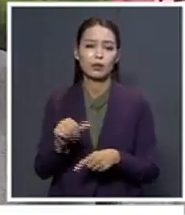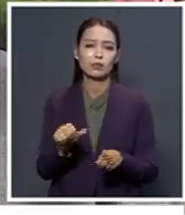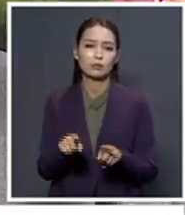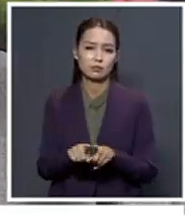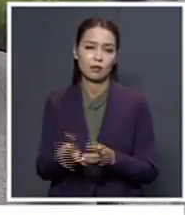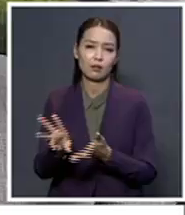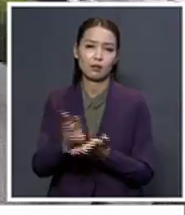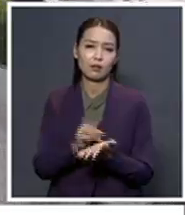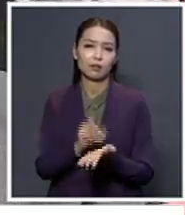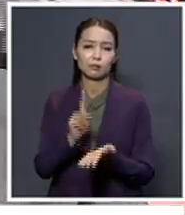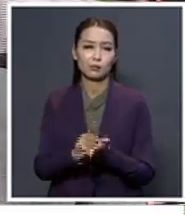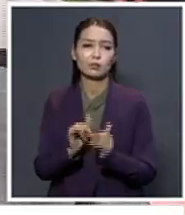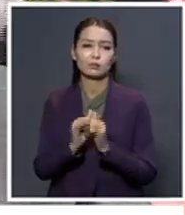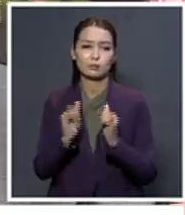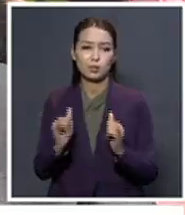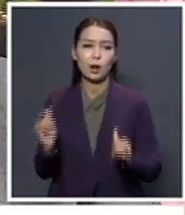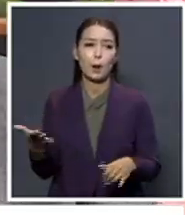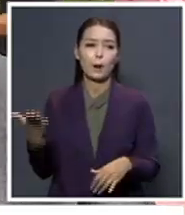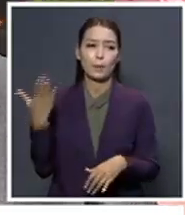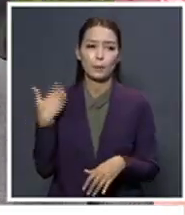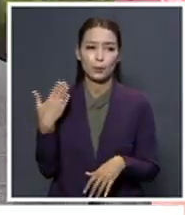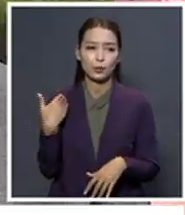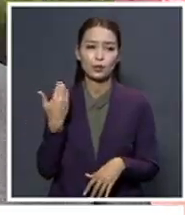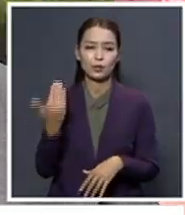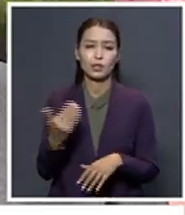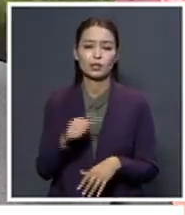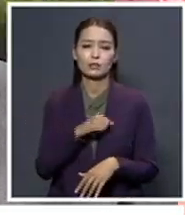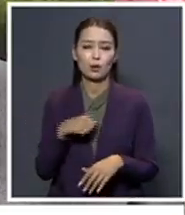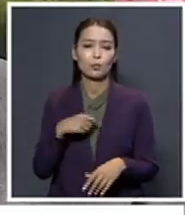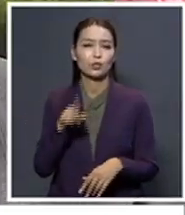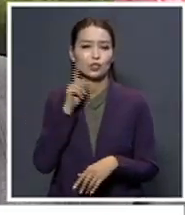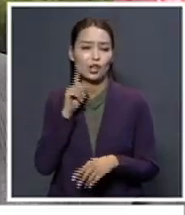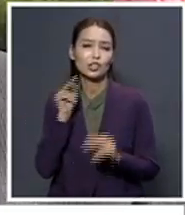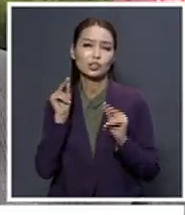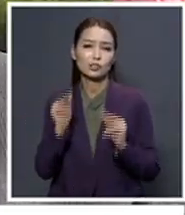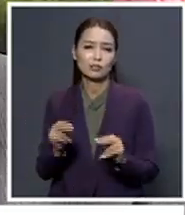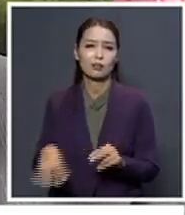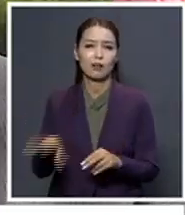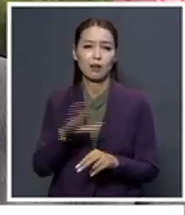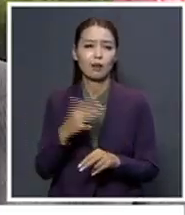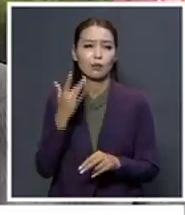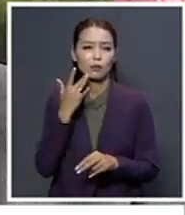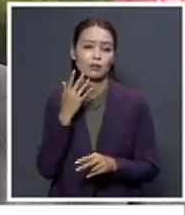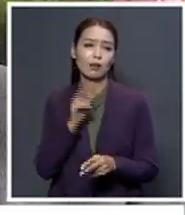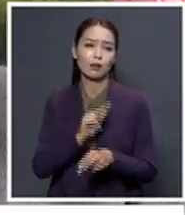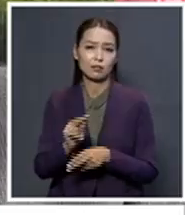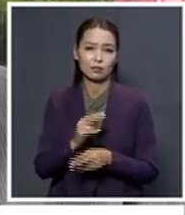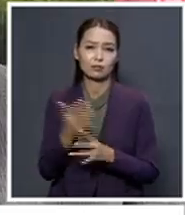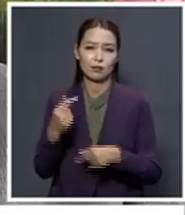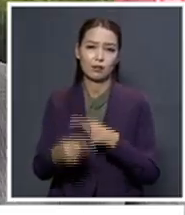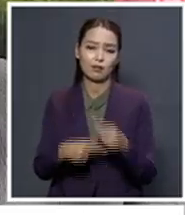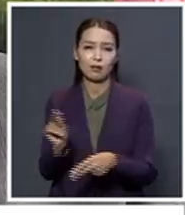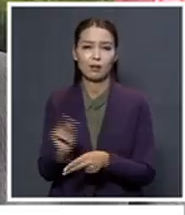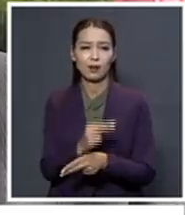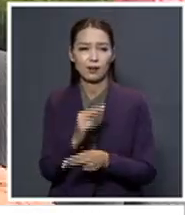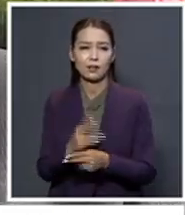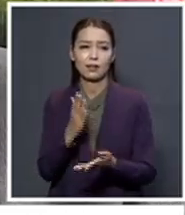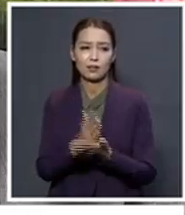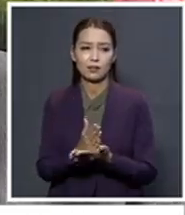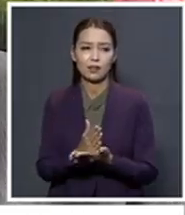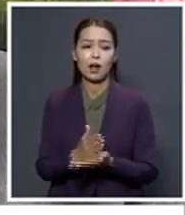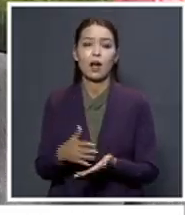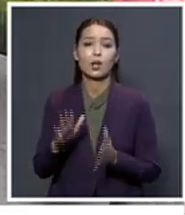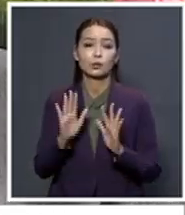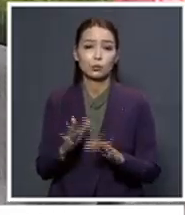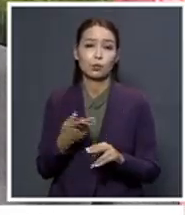солай қарай салынады. Бұрынғы затшылдықтан бас тартамыз да енді осыған қарай кетеміз. Сонда ғана